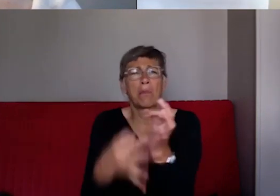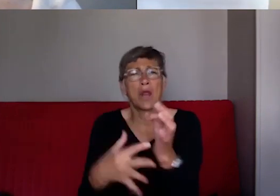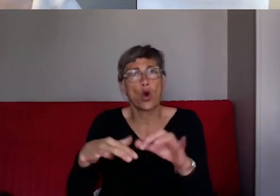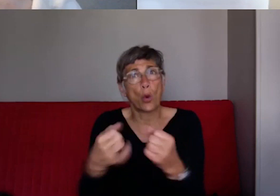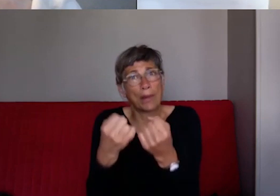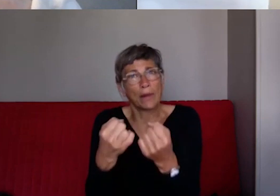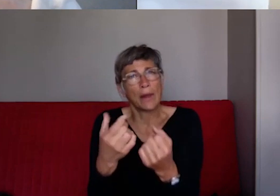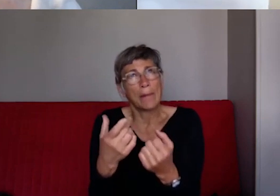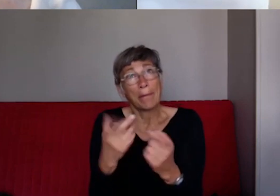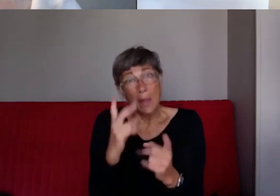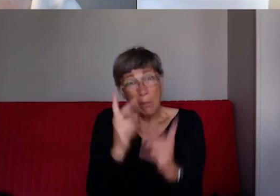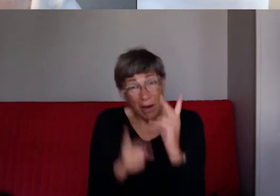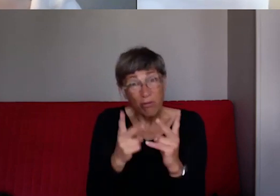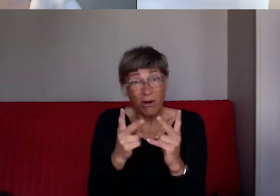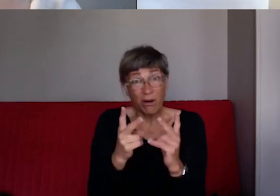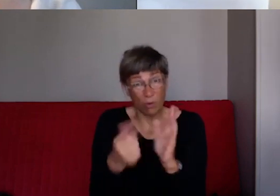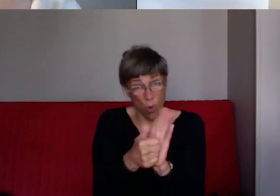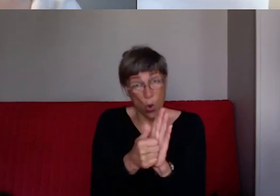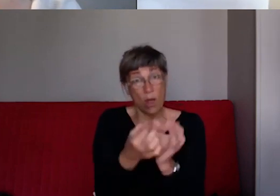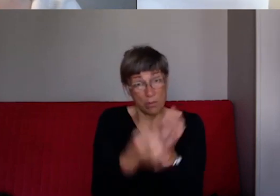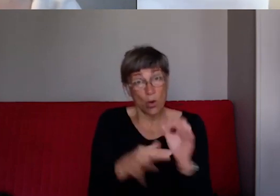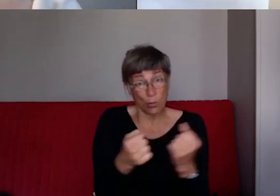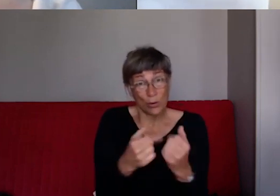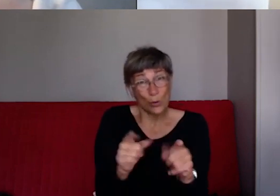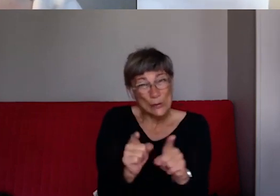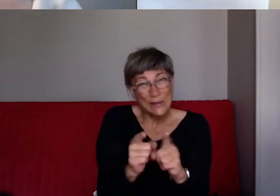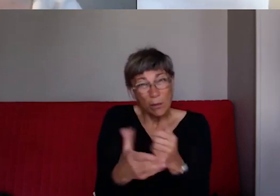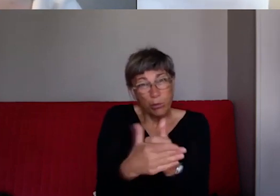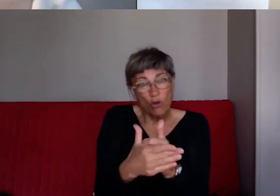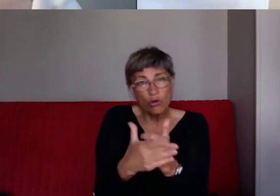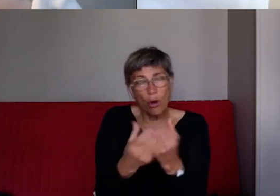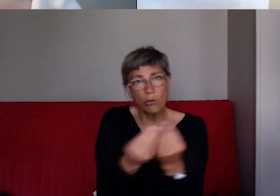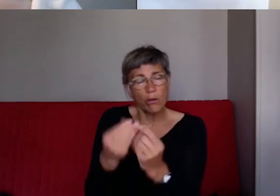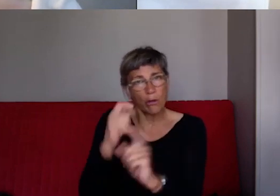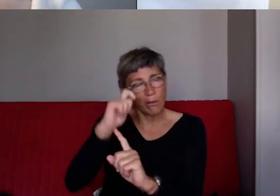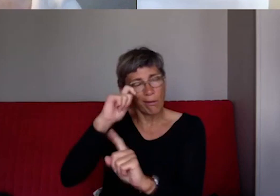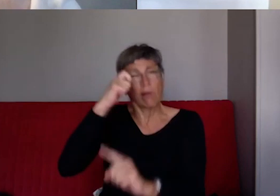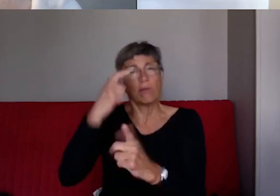n'a pas aussi vocation à nous orienter vers un mieux?